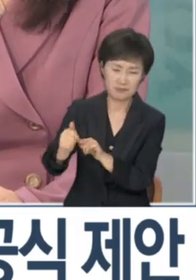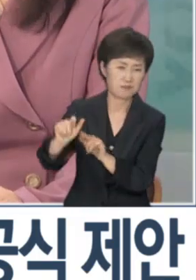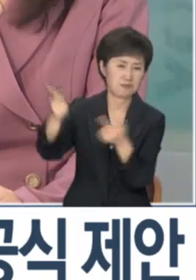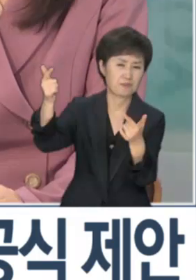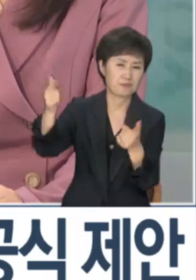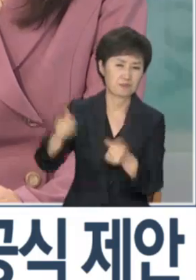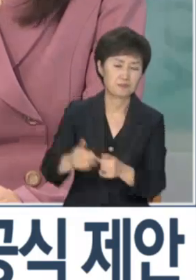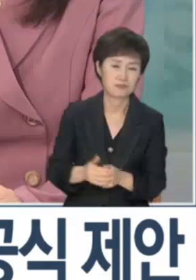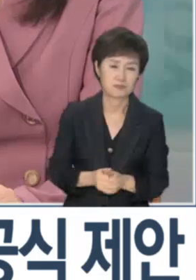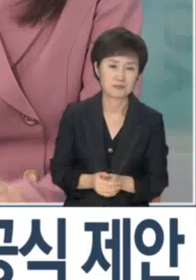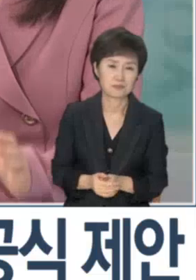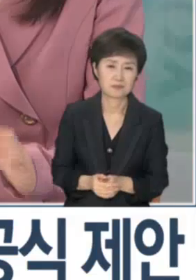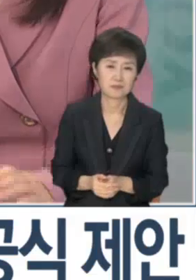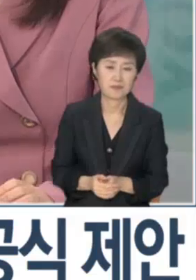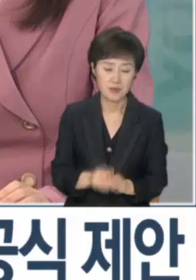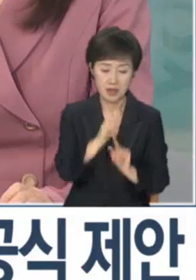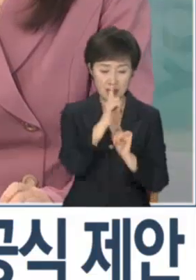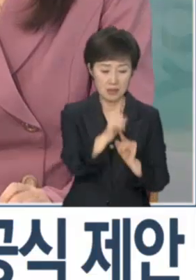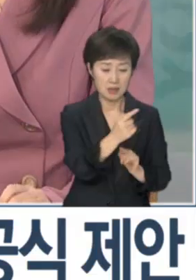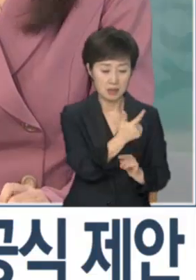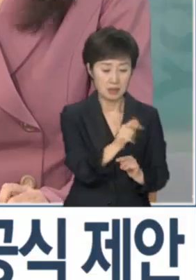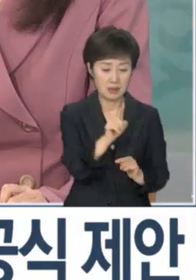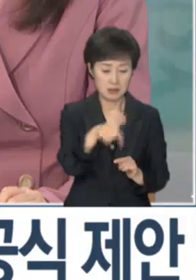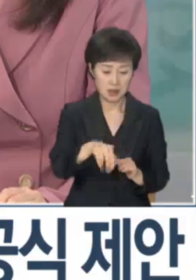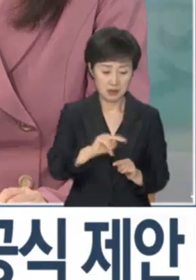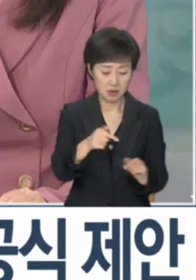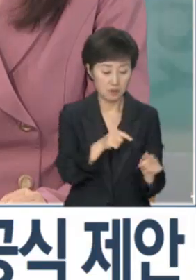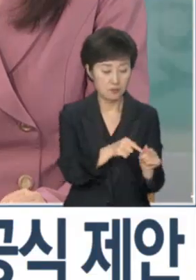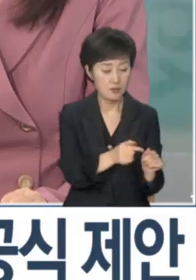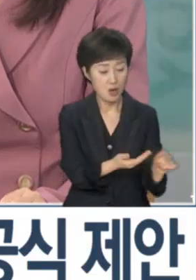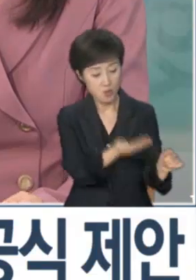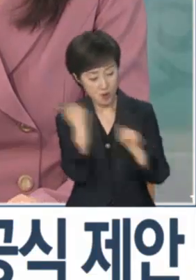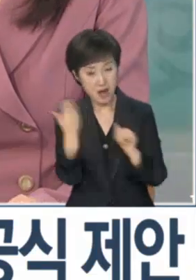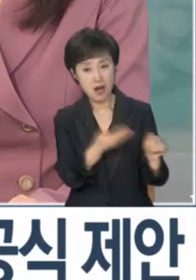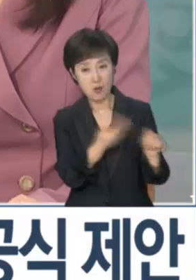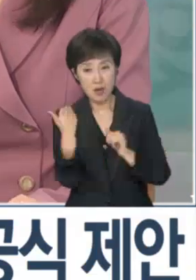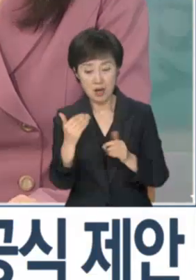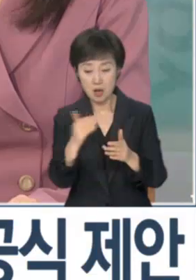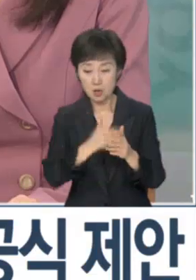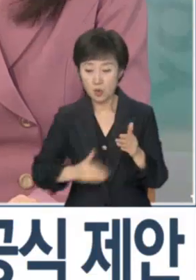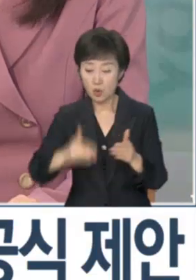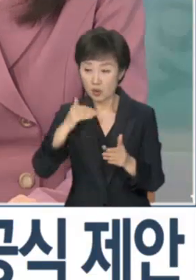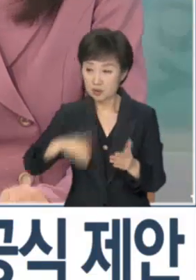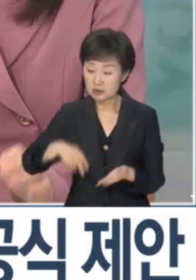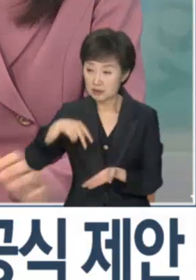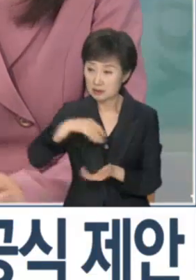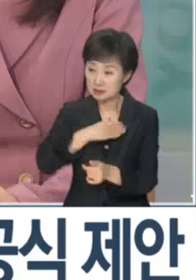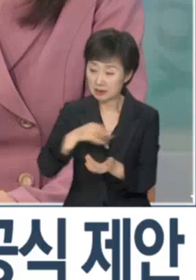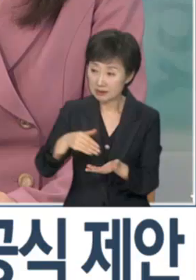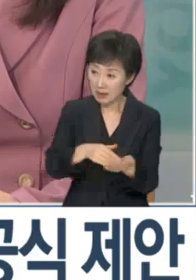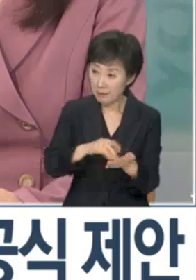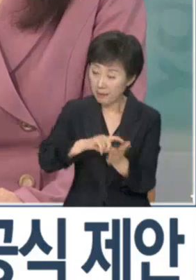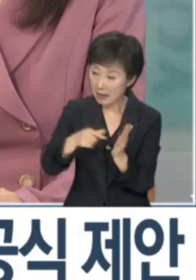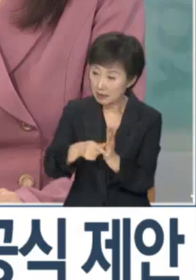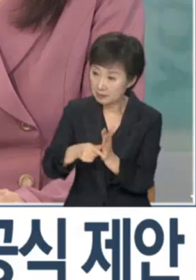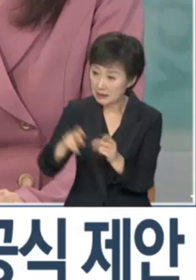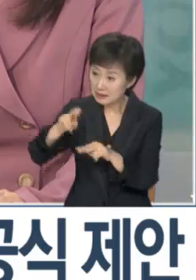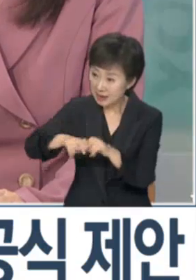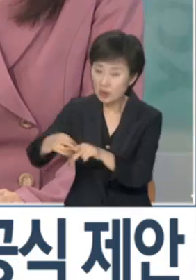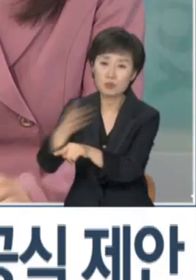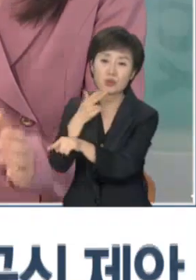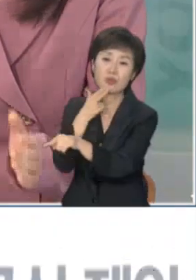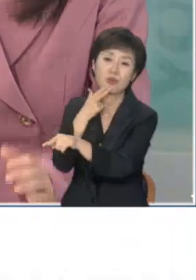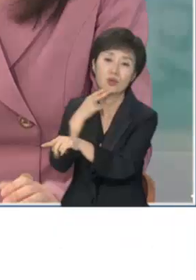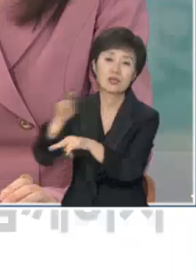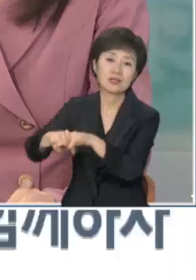그것이 의문입니다. 지금 이낙연 전 대표에게 국민의힘으로 오라라고 공식적으로 제안할 만큼 뭐 당의 지도부를 맡고 계신 것도 아니고